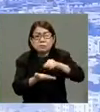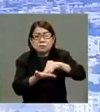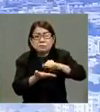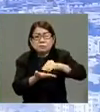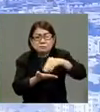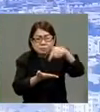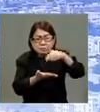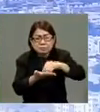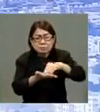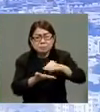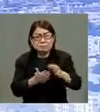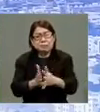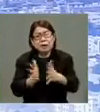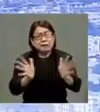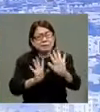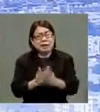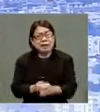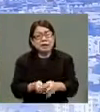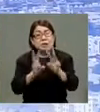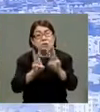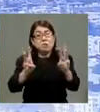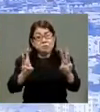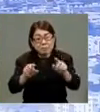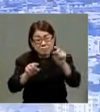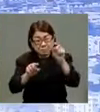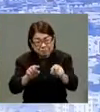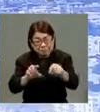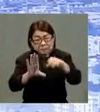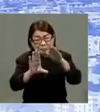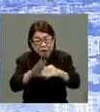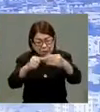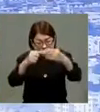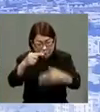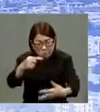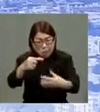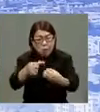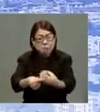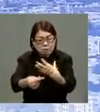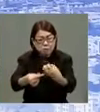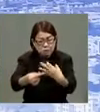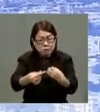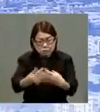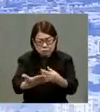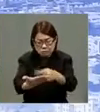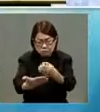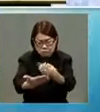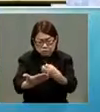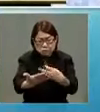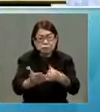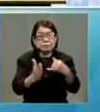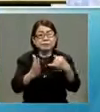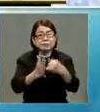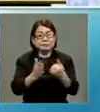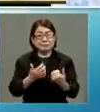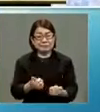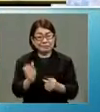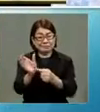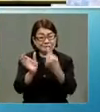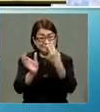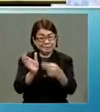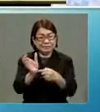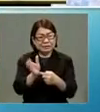ปในเว็บไซต์นี้เป็นแพลตฟอร์มคำว่าแพลตฟอร์มนี่จะมีเดี๋ยวต่อไปจะมีแอปนู่นแอปนี่ทั้งหลายตามมาให้ท่านสะดวกใช้แต่ณตอนนี้เป็นแค่เข้า